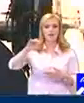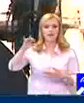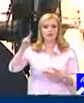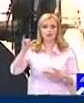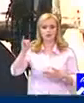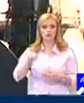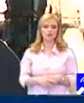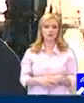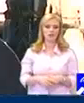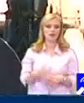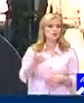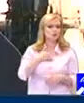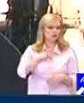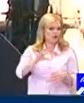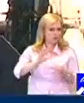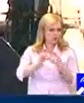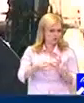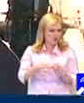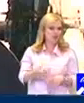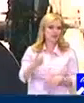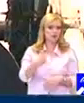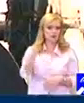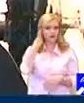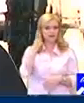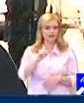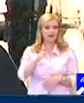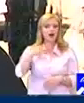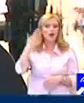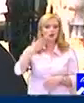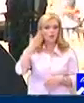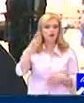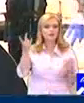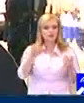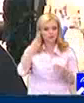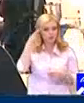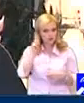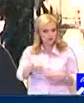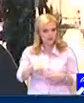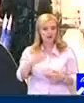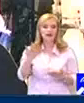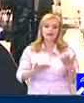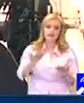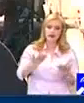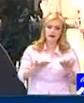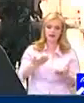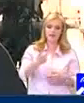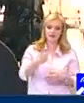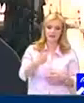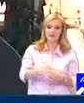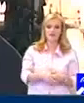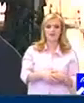nu a fost prea greu. Eu cred că română trebuie să cunoști dacă vrei să